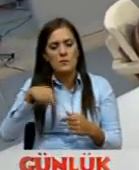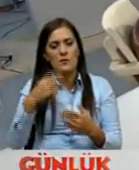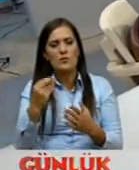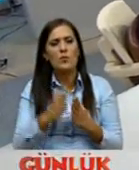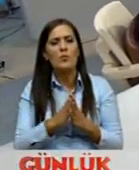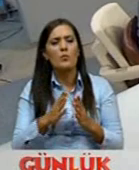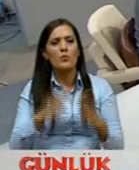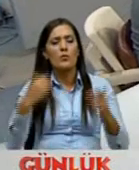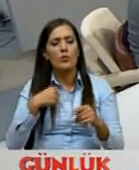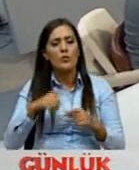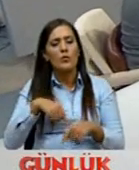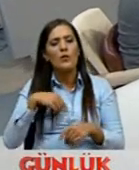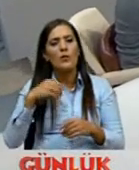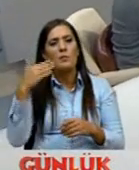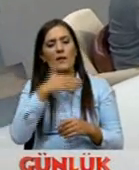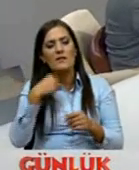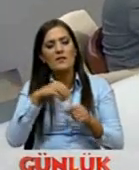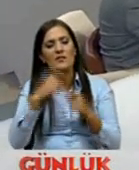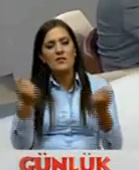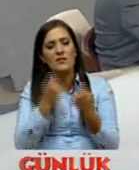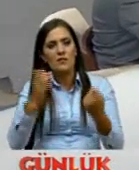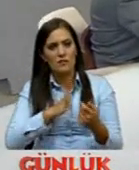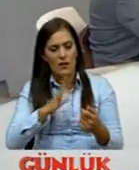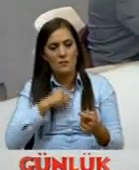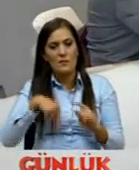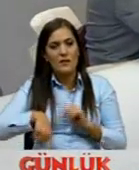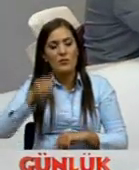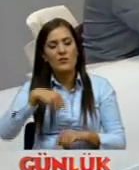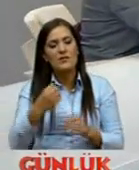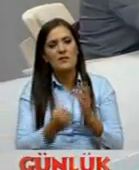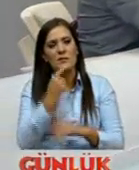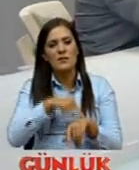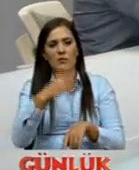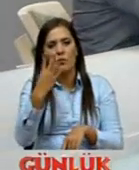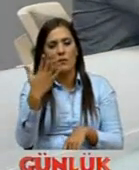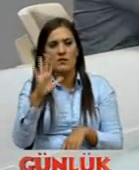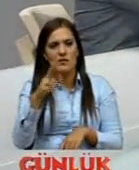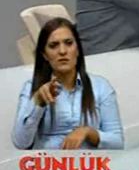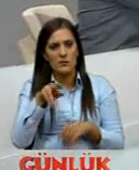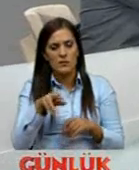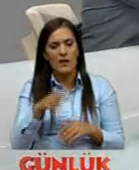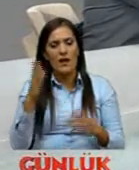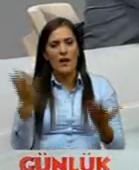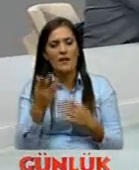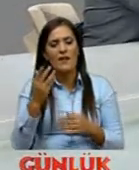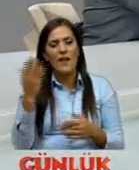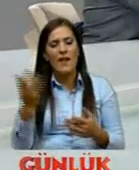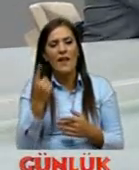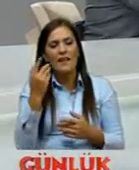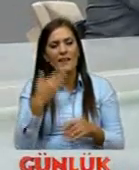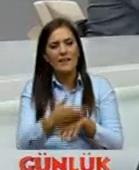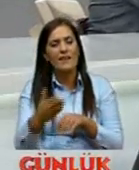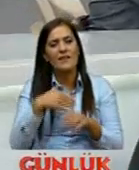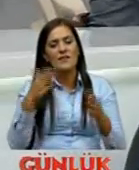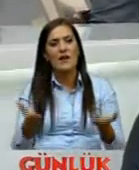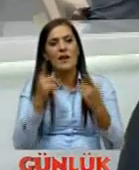büyük mesai var ki, biz bir günün sabah saat 4-5 gibi, yani en geç kalkan